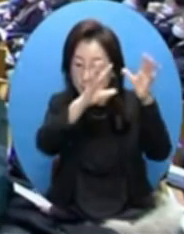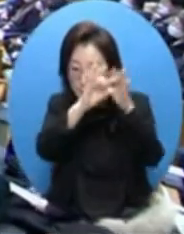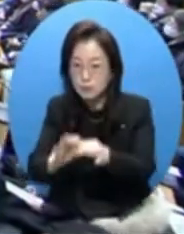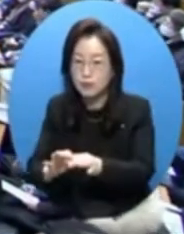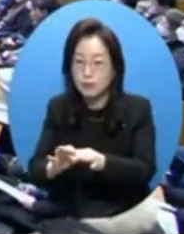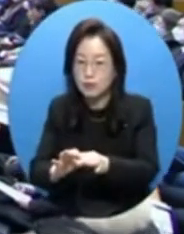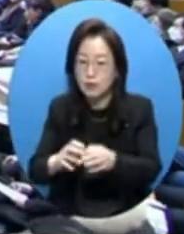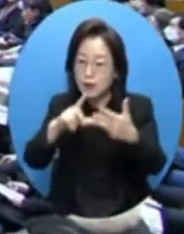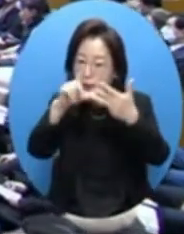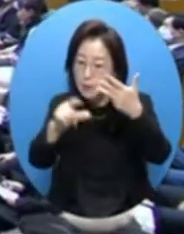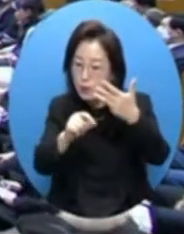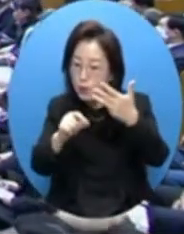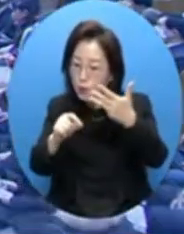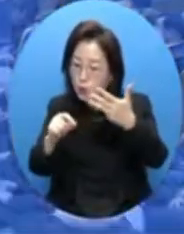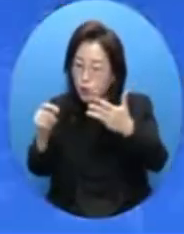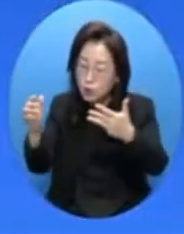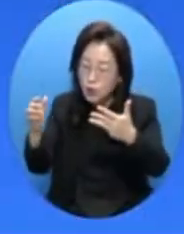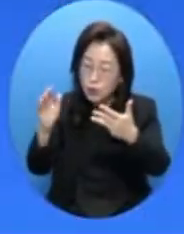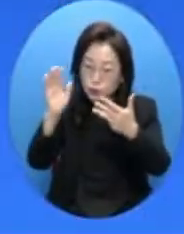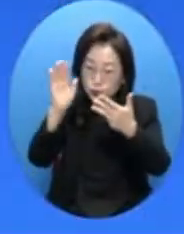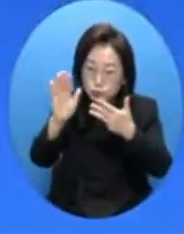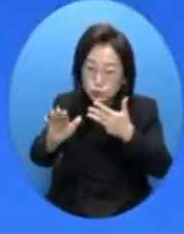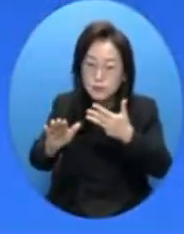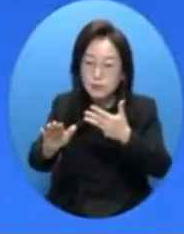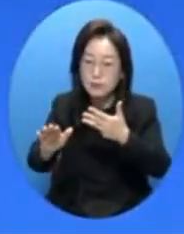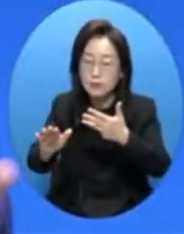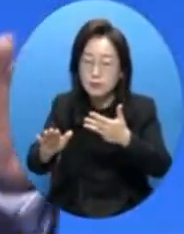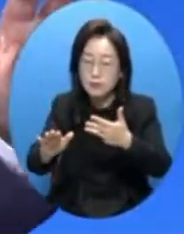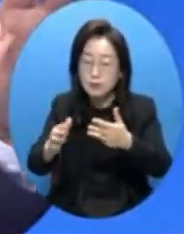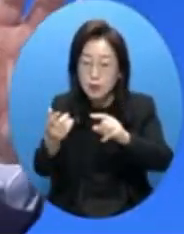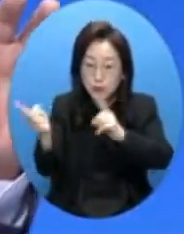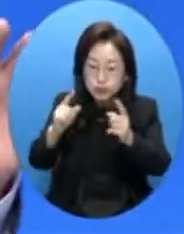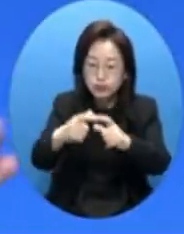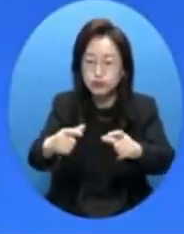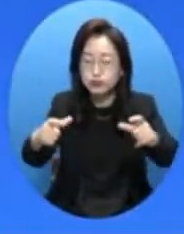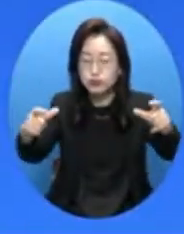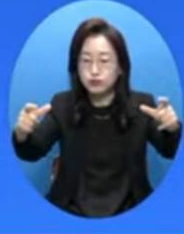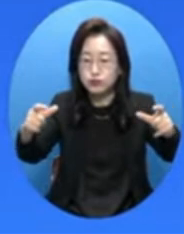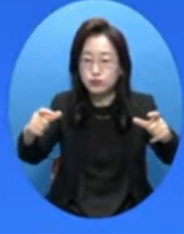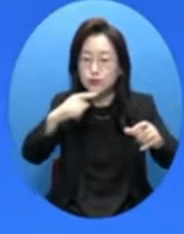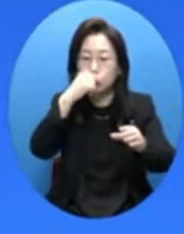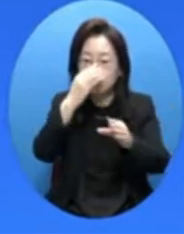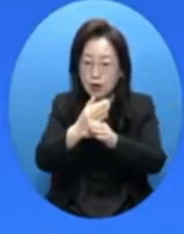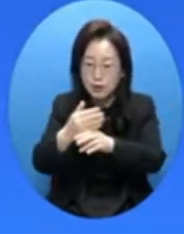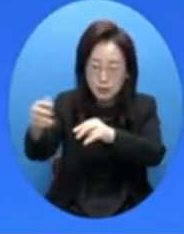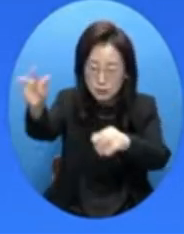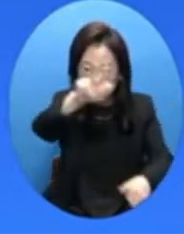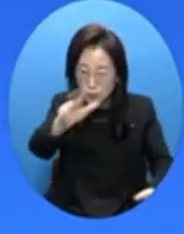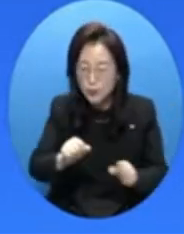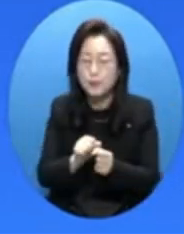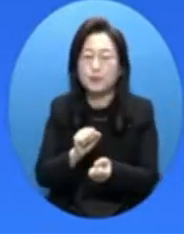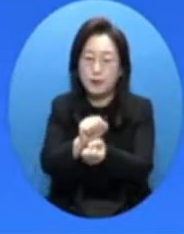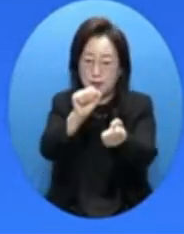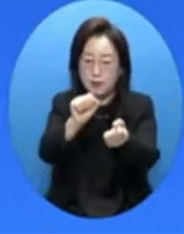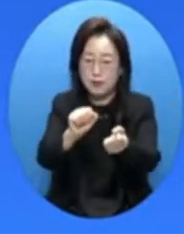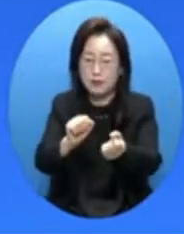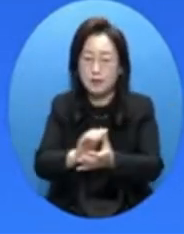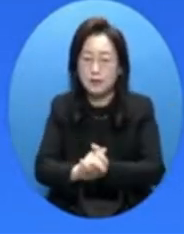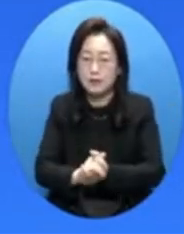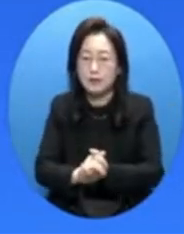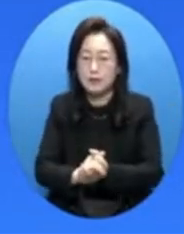이후 이 북운동의 역사가 온 북한 전역으로 확산되기 시작했습니다 그리고 나서